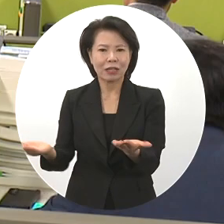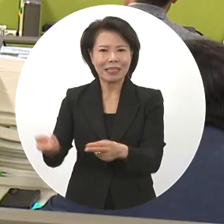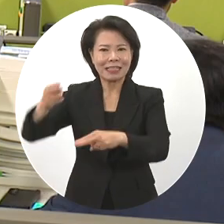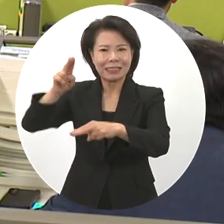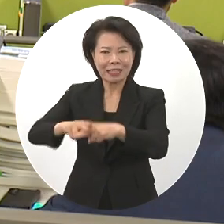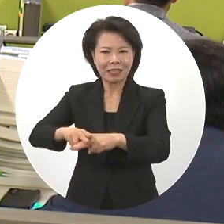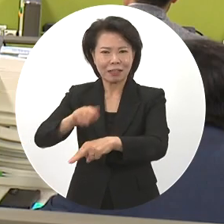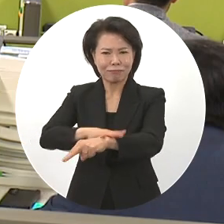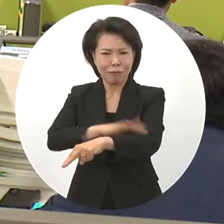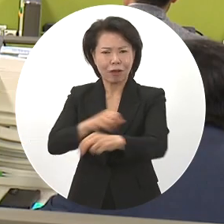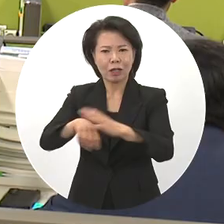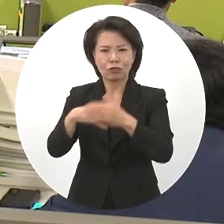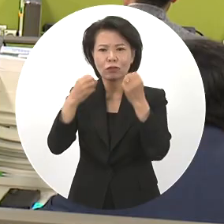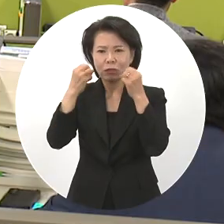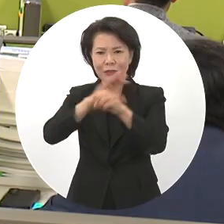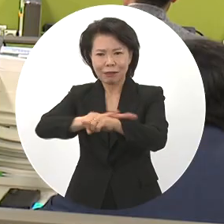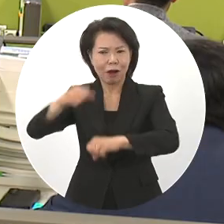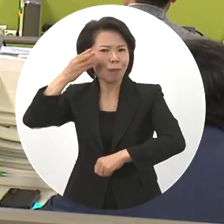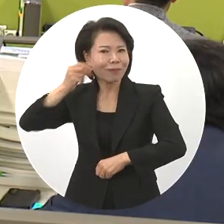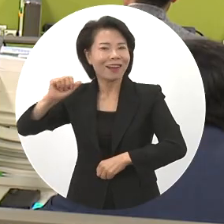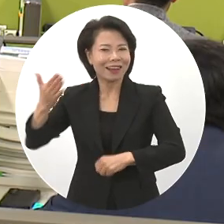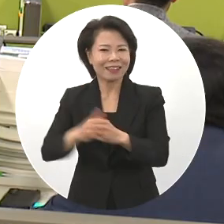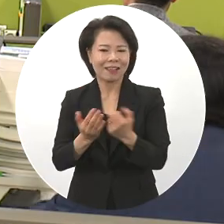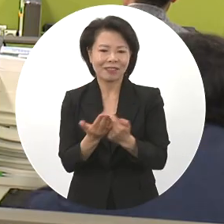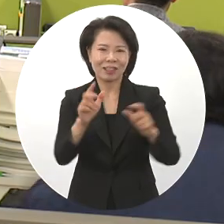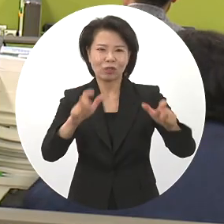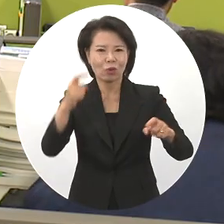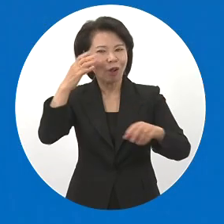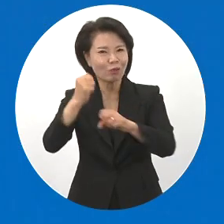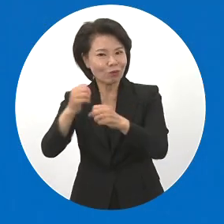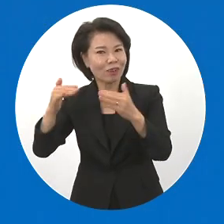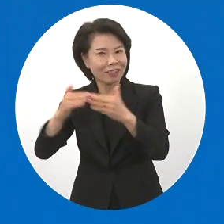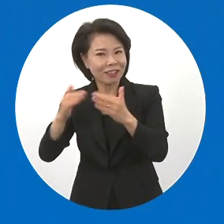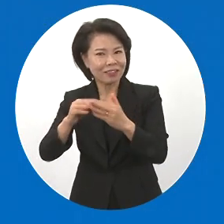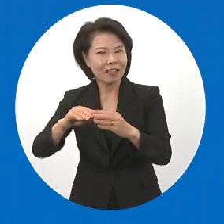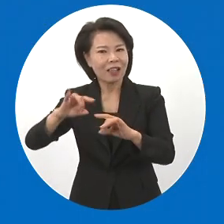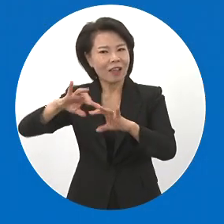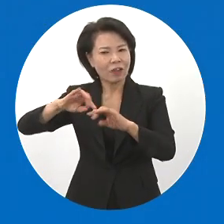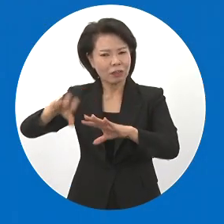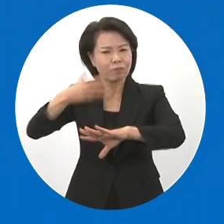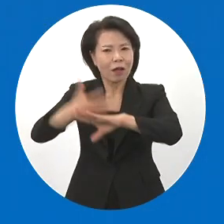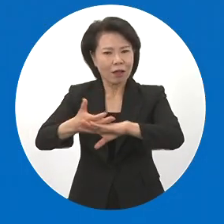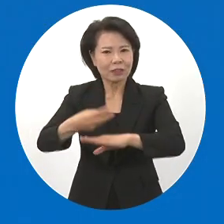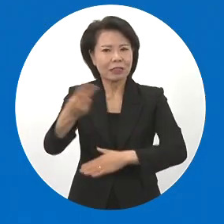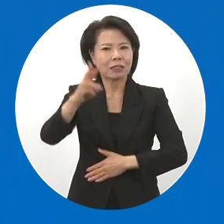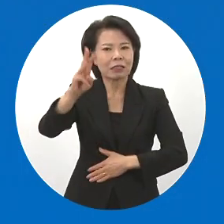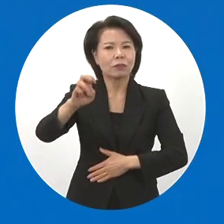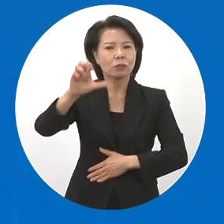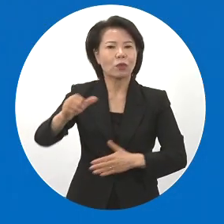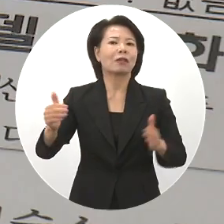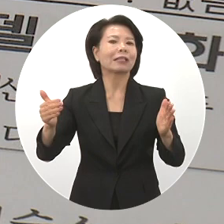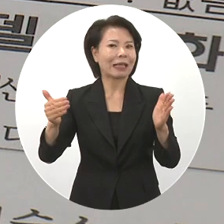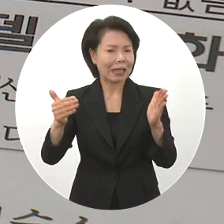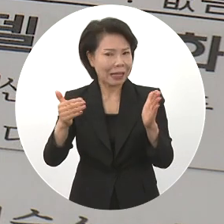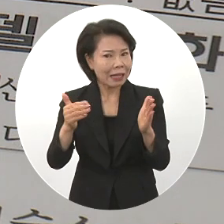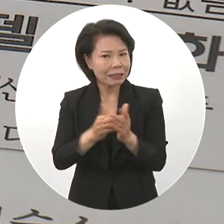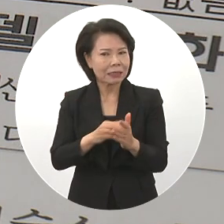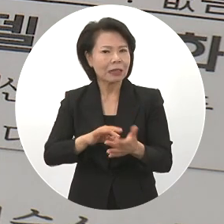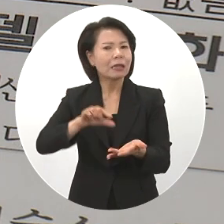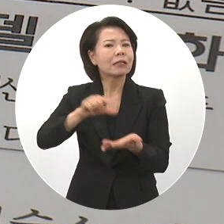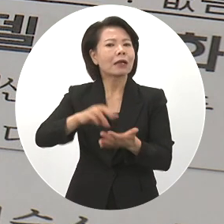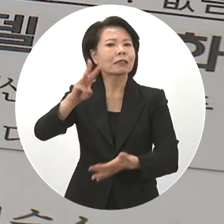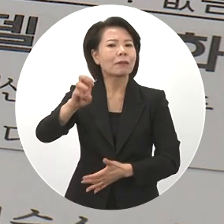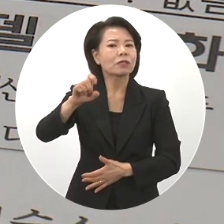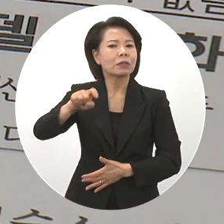일자리 창출도 활발히 이루어지고 있는데요. 제주연구원은 에너지 전환으로 2035년까지